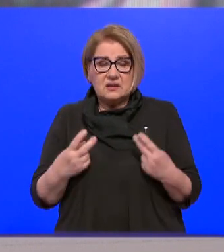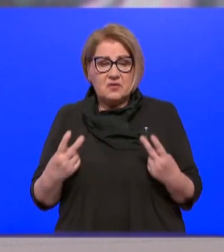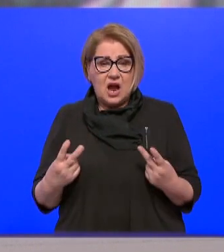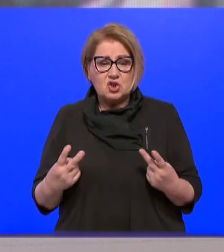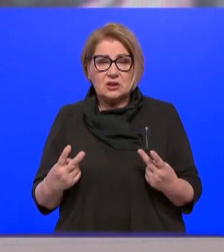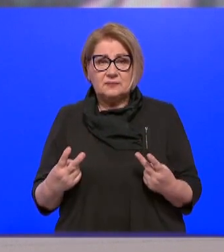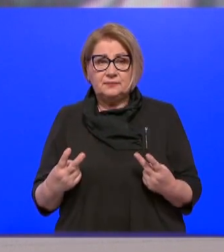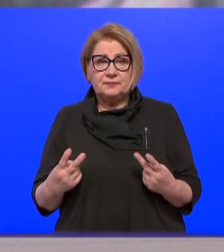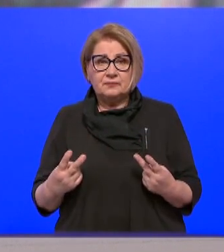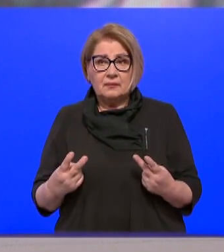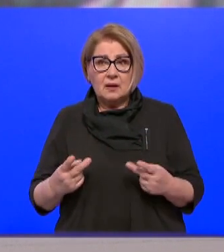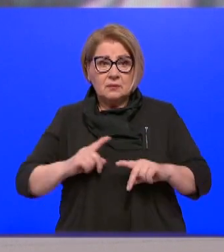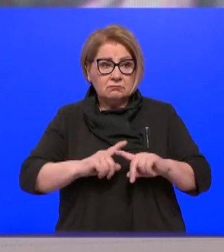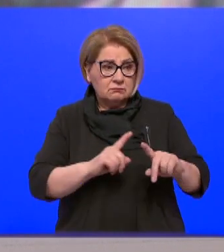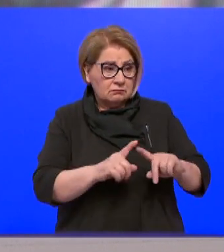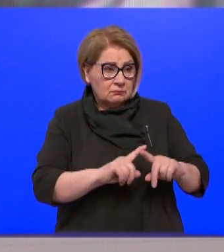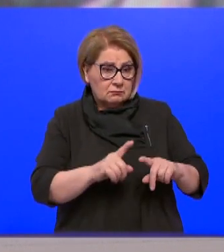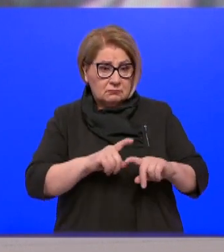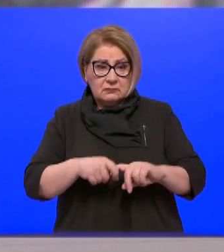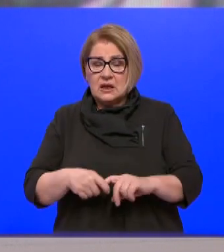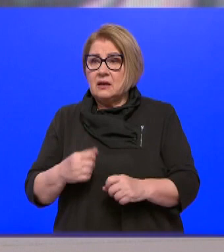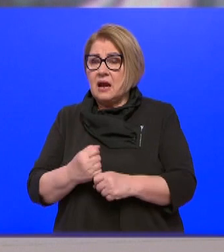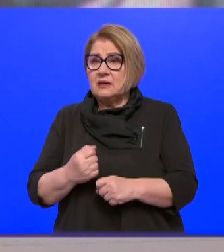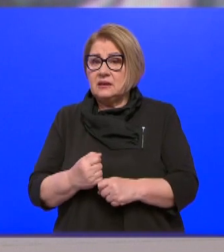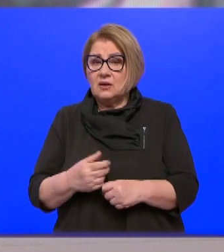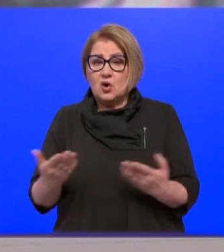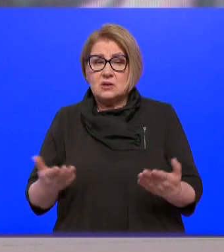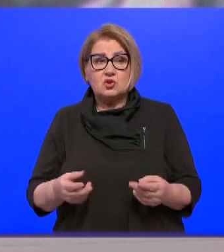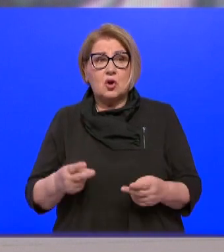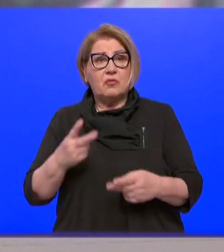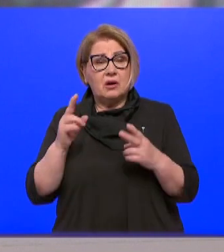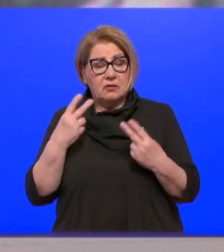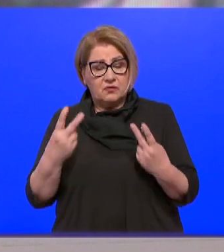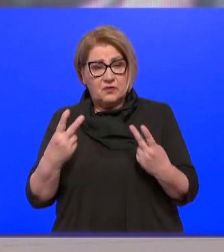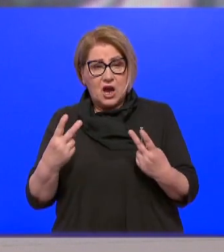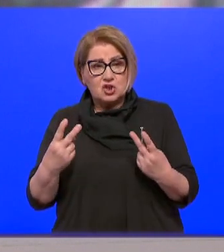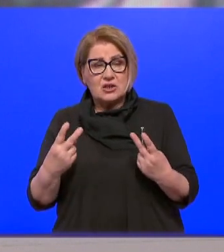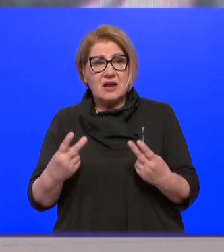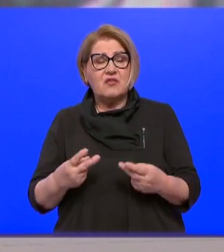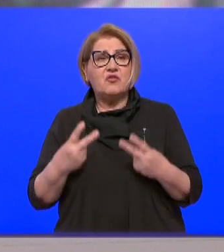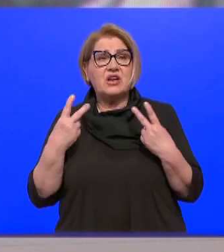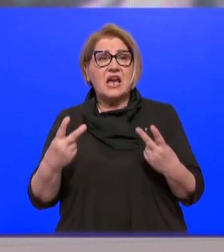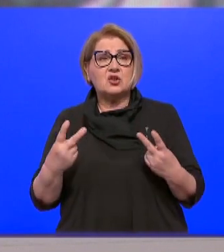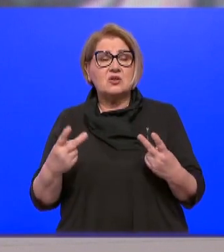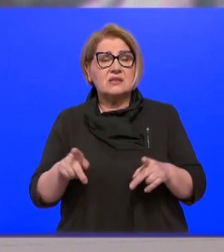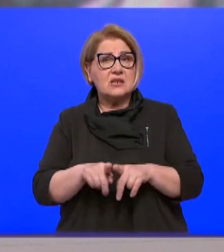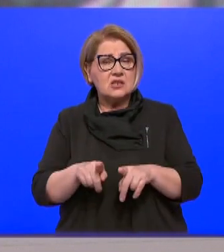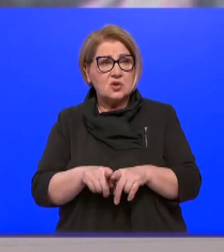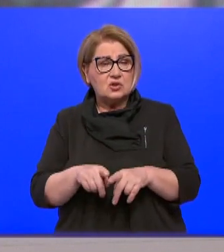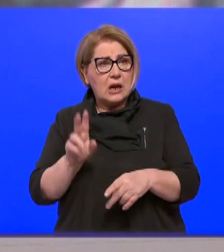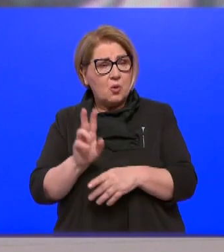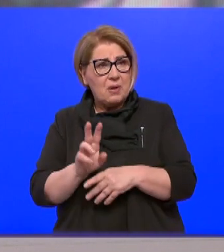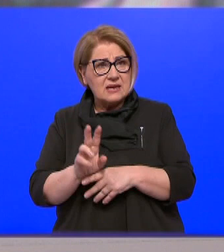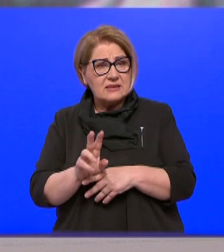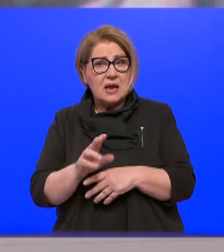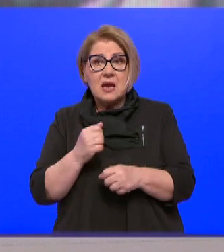i multidisciplinaran, jer osim što čuvaju ove naše vrijednosti, kao što sam rekla, one čuvaju i našu biološku raznolikost,